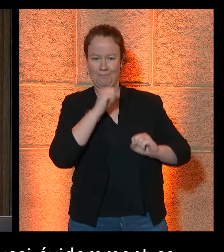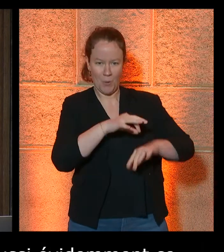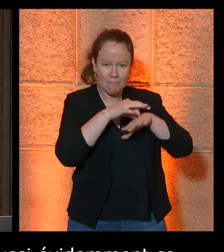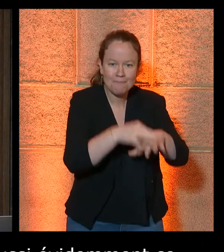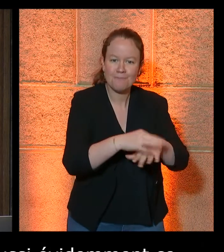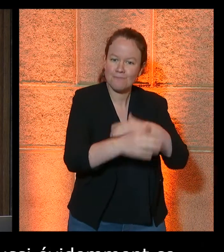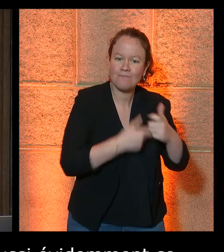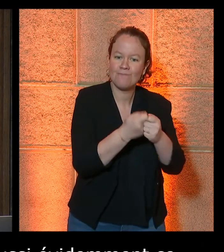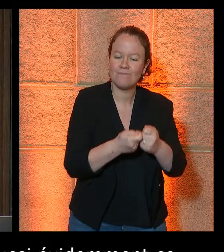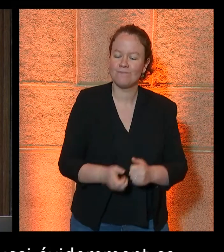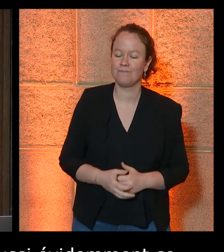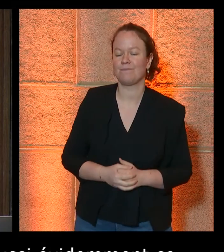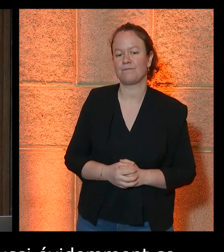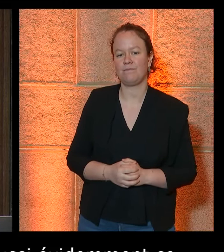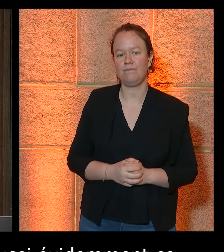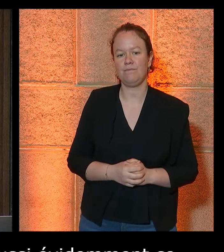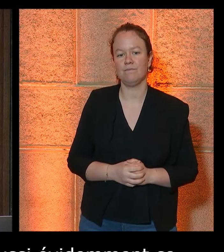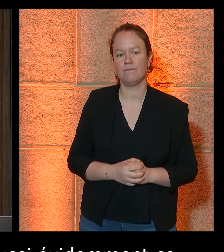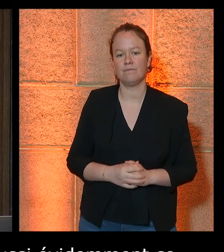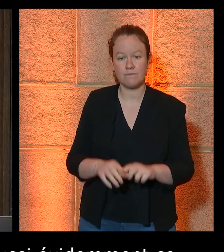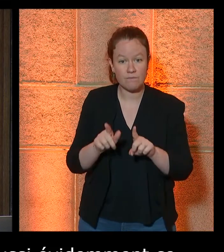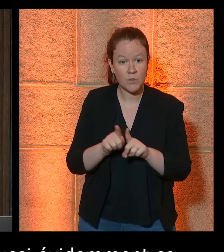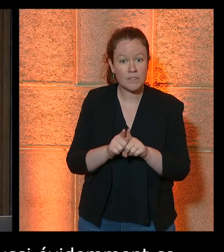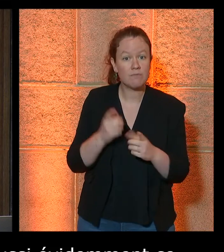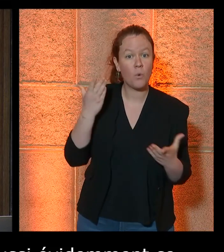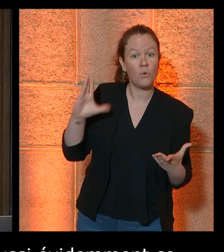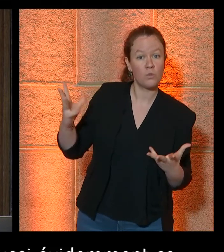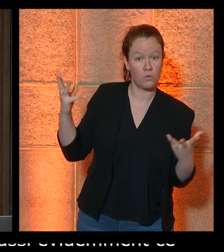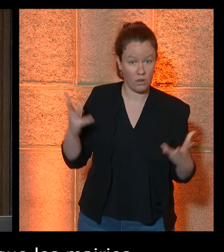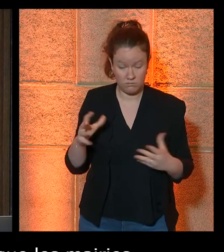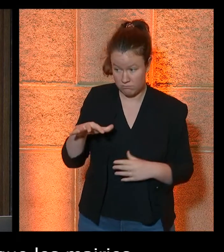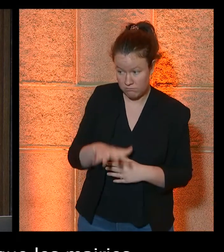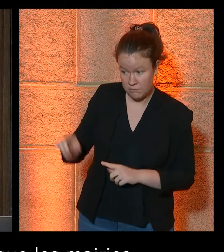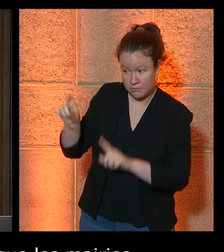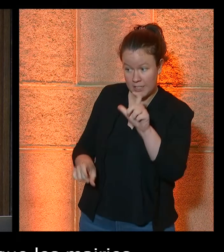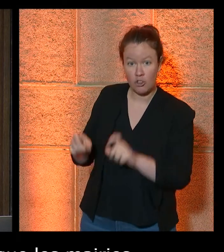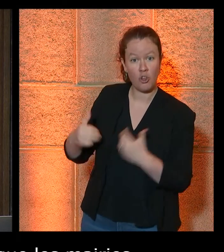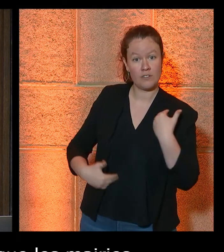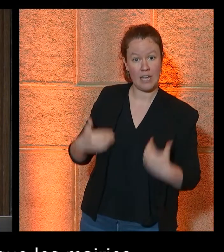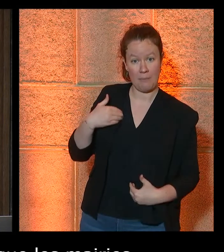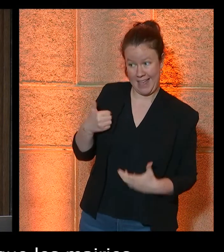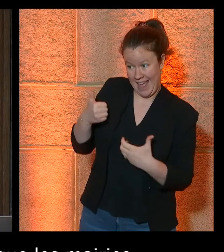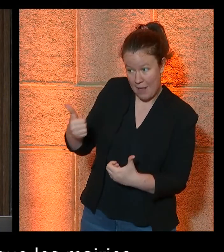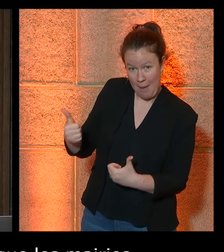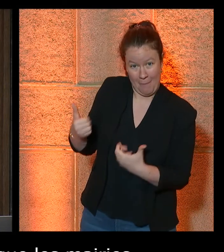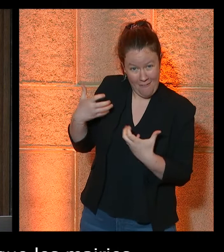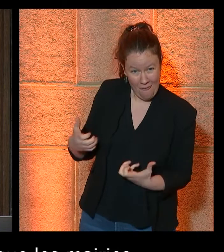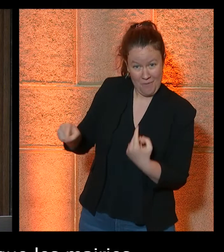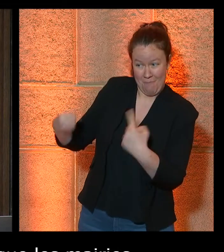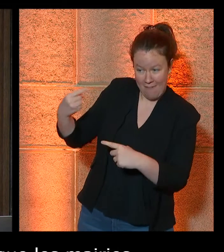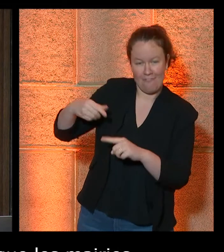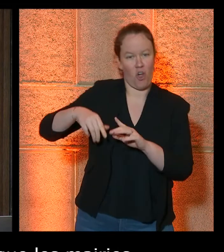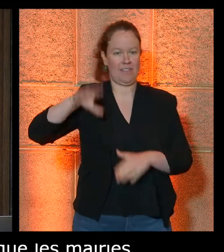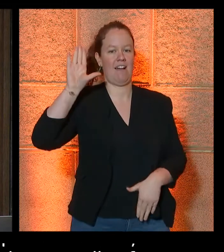sujets derrière, c'est la capacité des personnes handicapées à se présenter elles-mêmes aux élections. Et une fois qu'elles